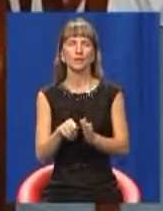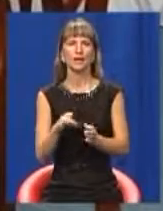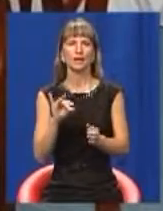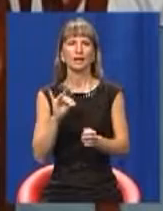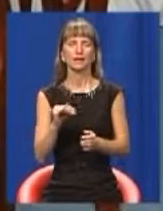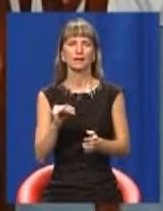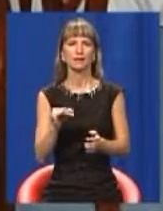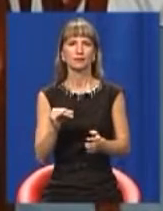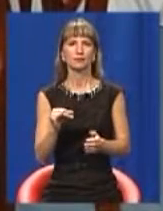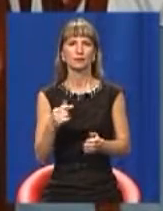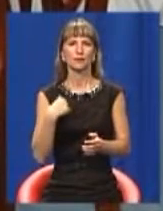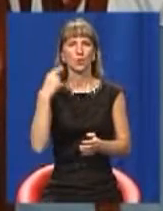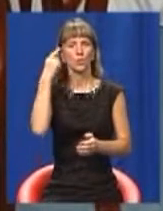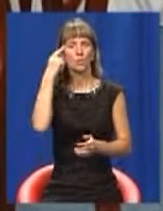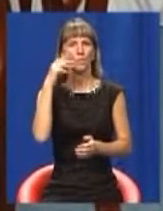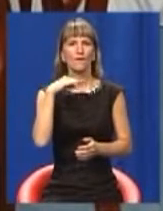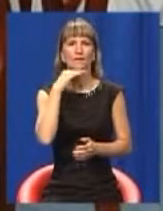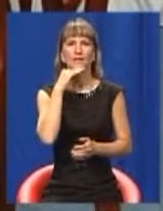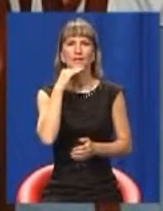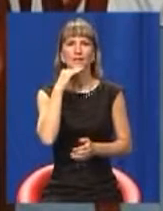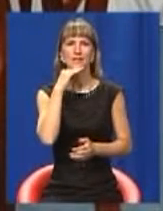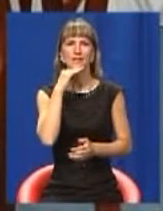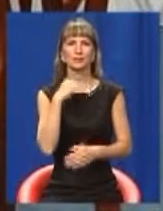Итак, по-моему, достаточно.